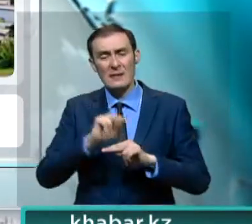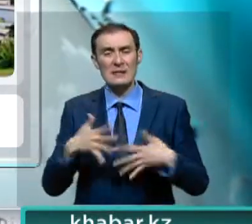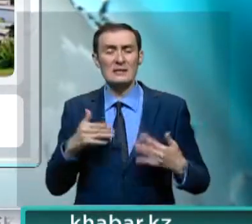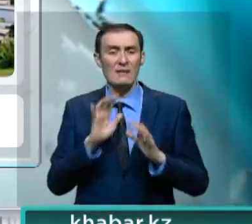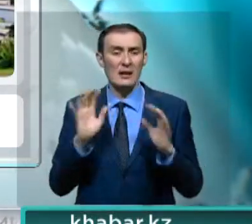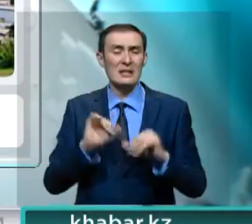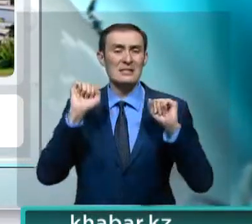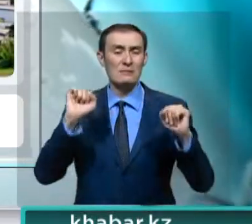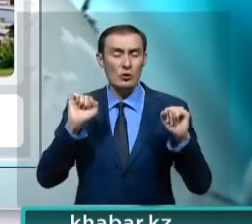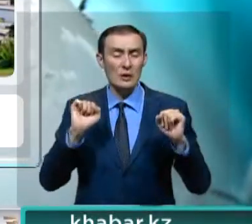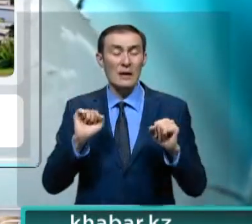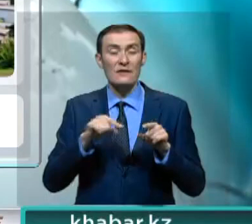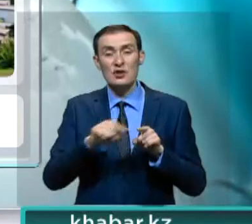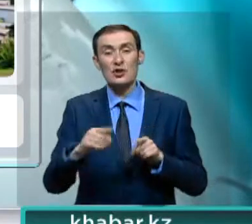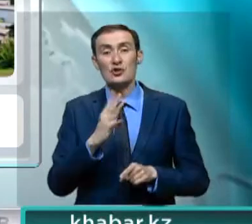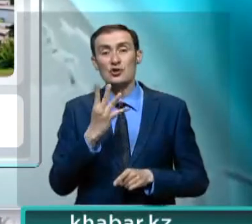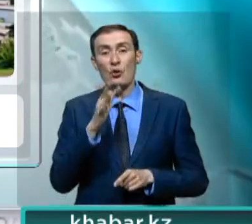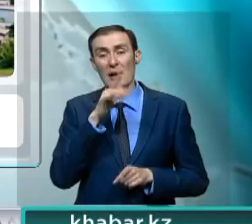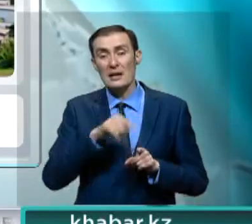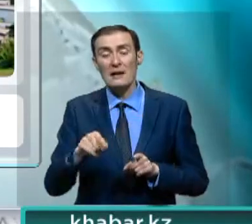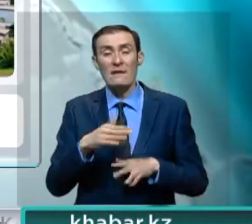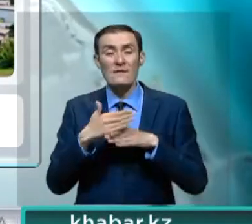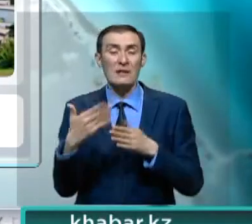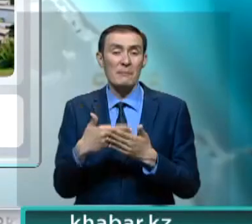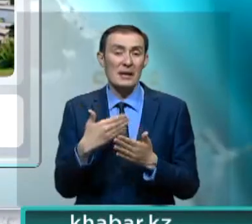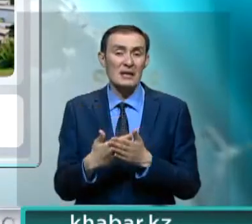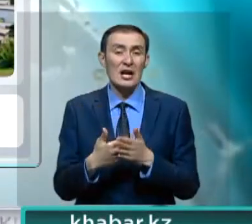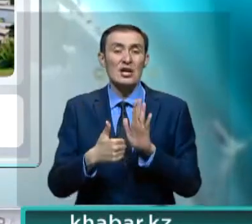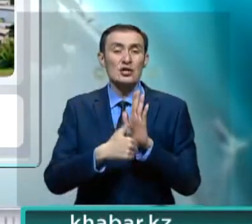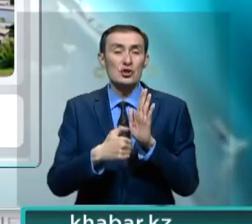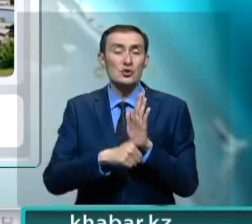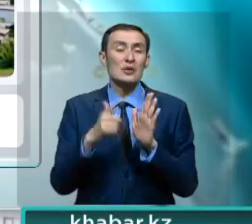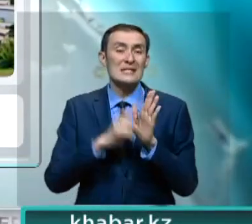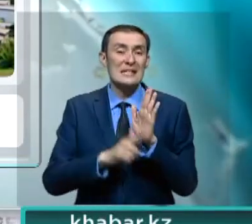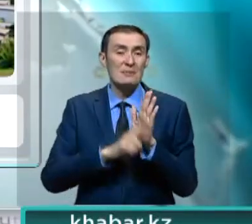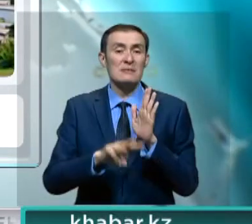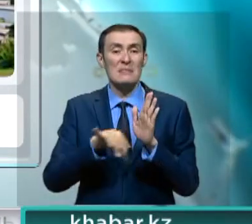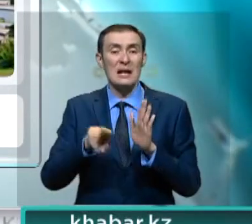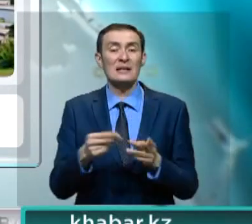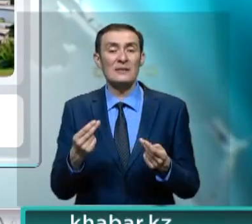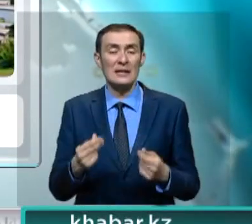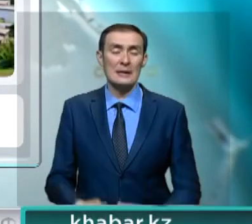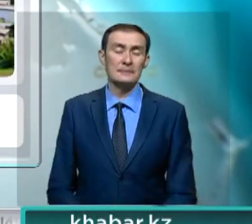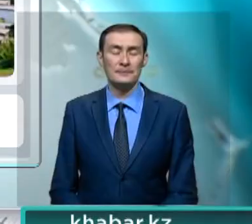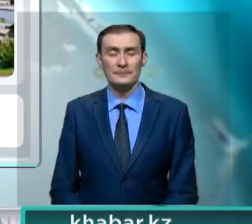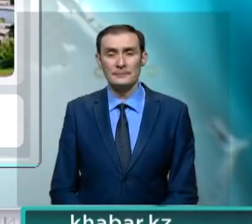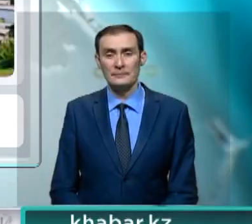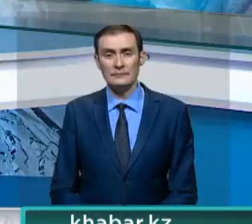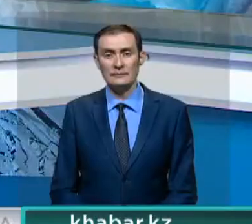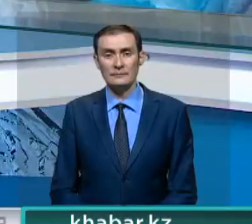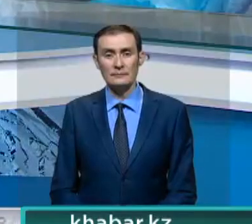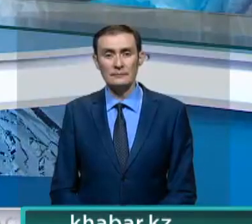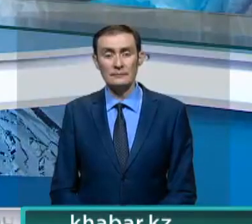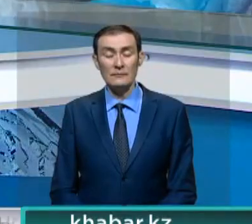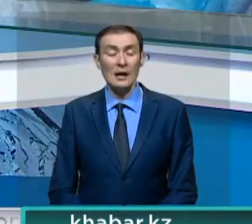здравоохранение, спорт, за предстоящие 4 года планируют выделить порядка 670 миллиардов тенге.